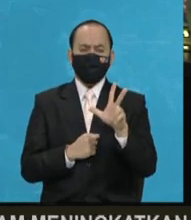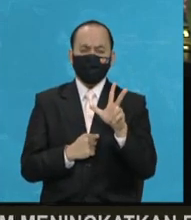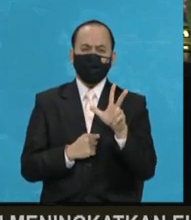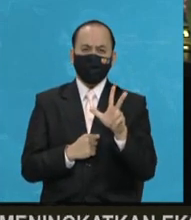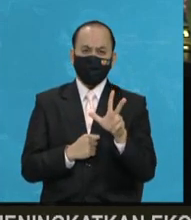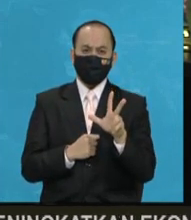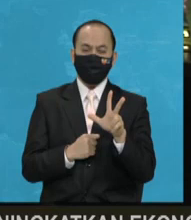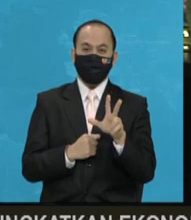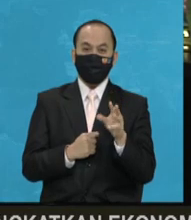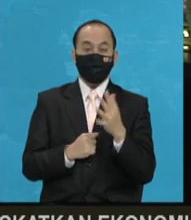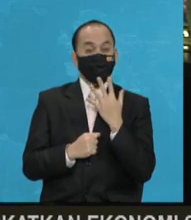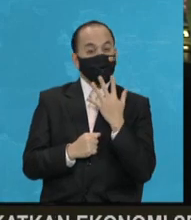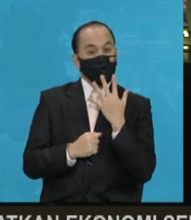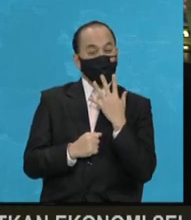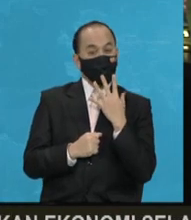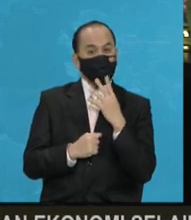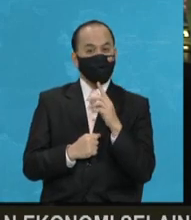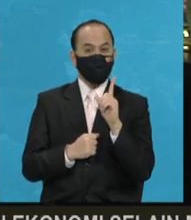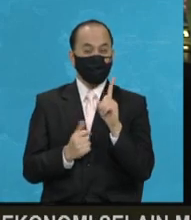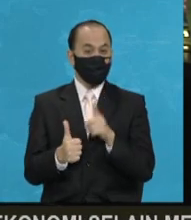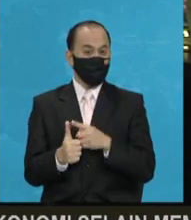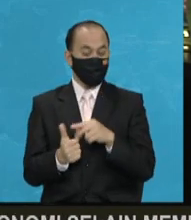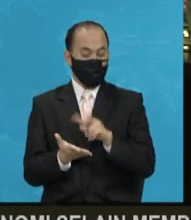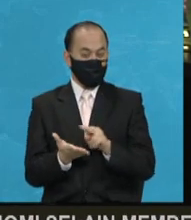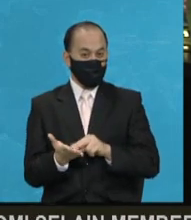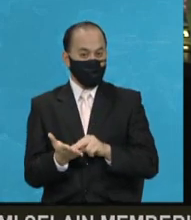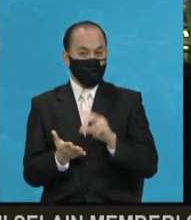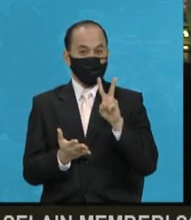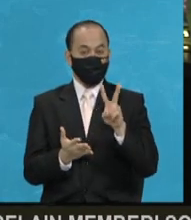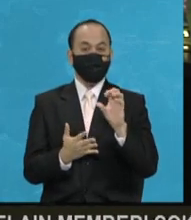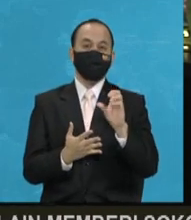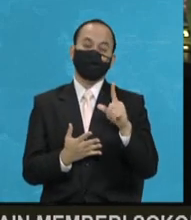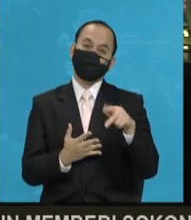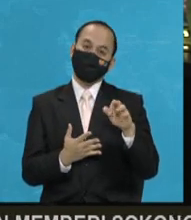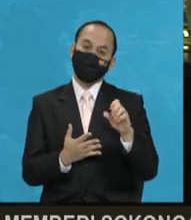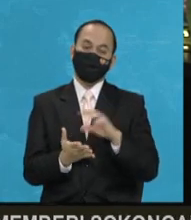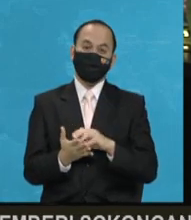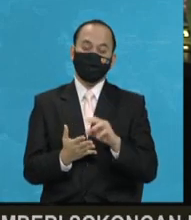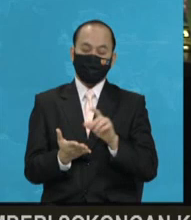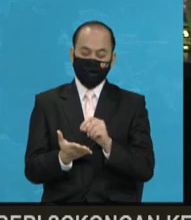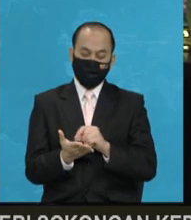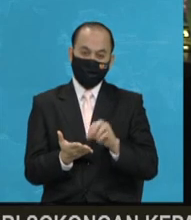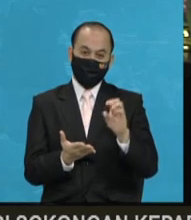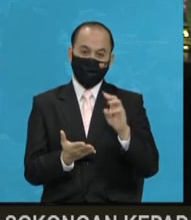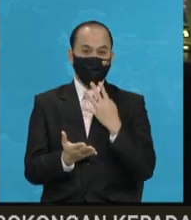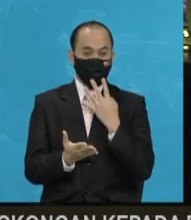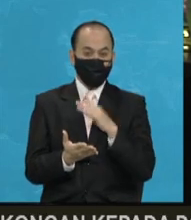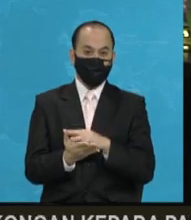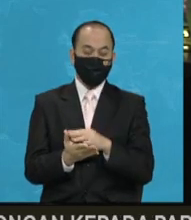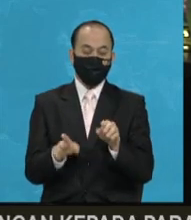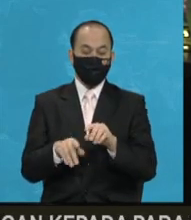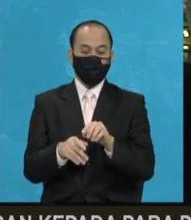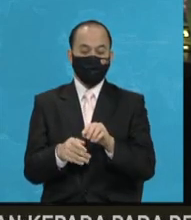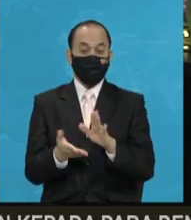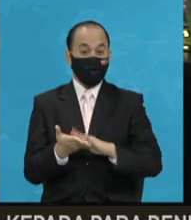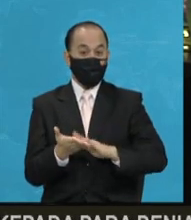warna yaitu cancel akrilik sama well kala kemudian nah kertas lukisan pula